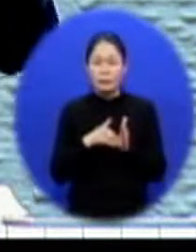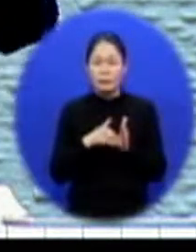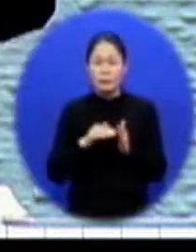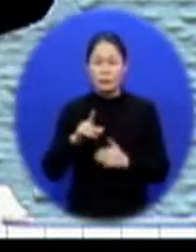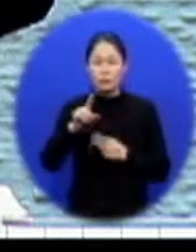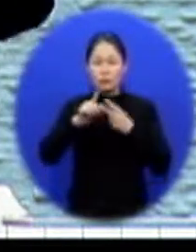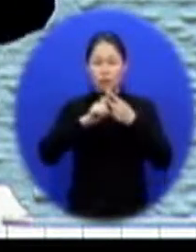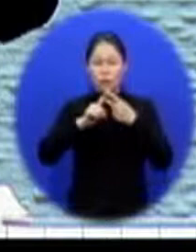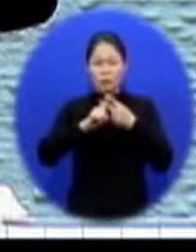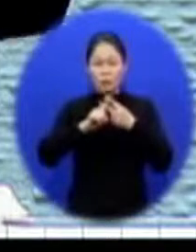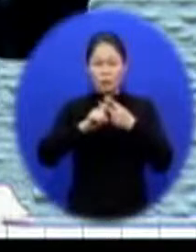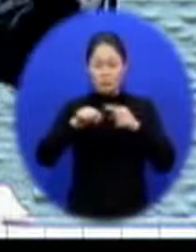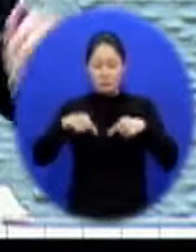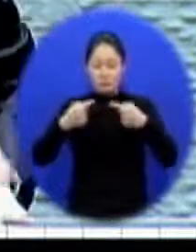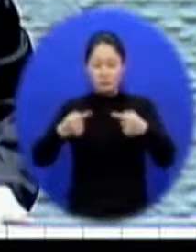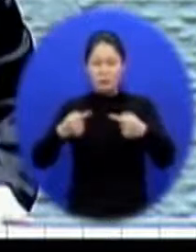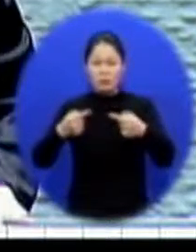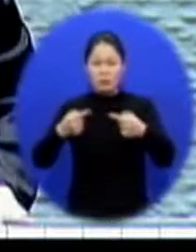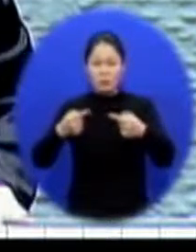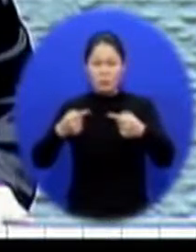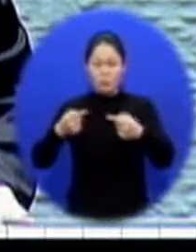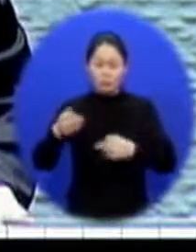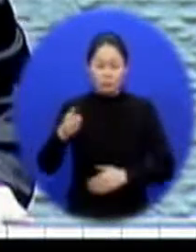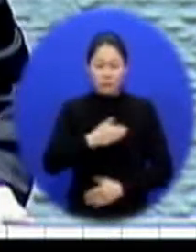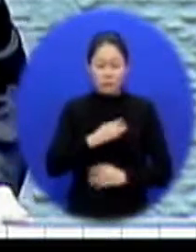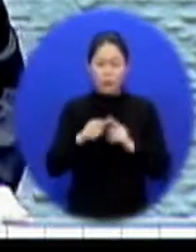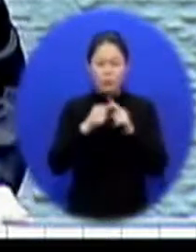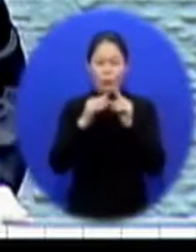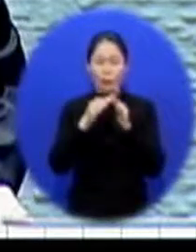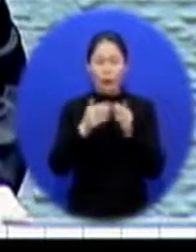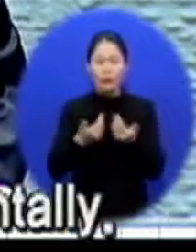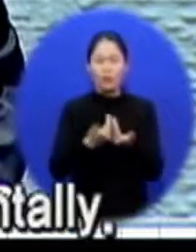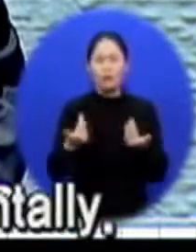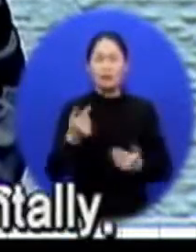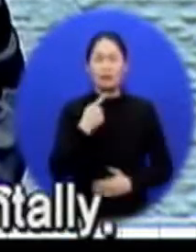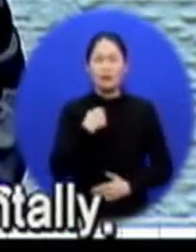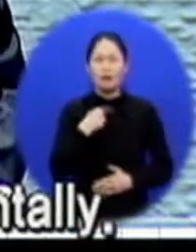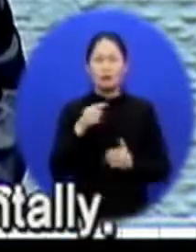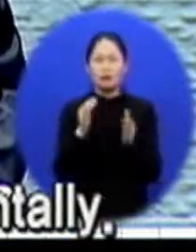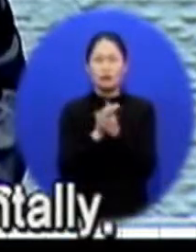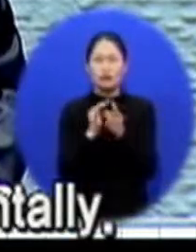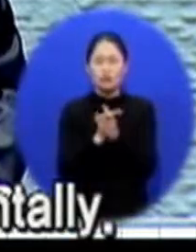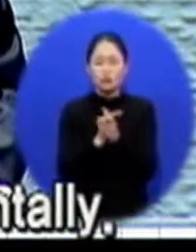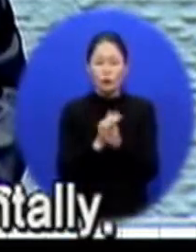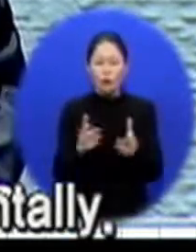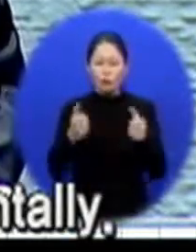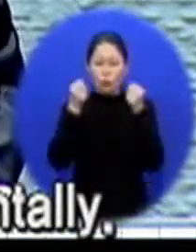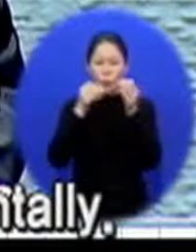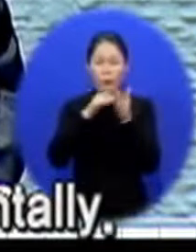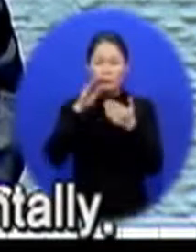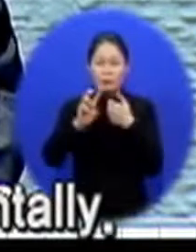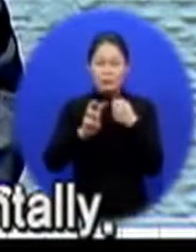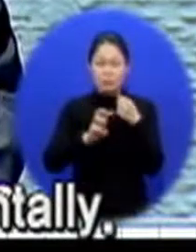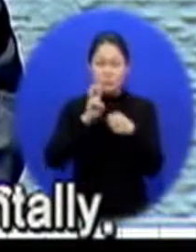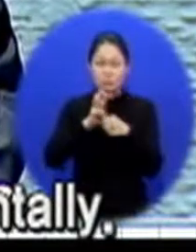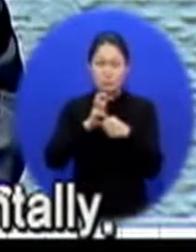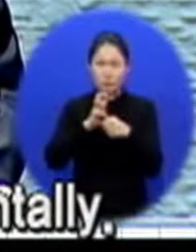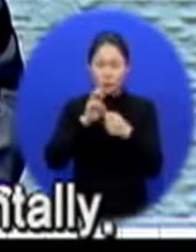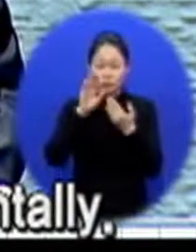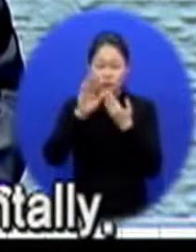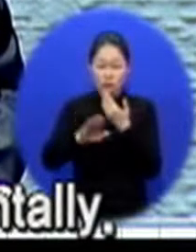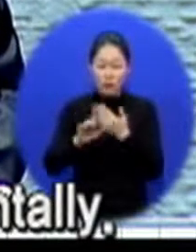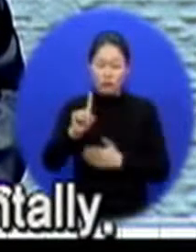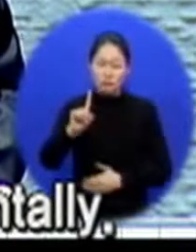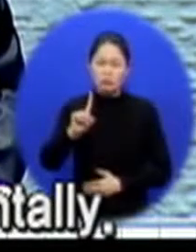중학교 들어가면서 부터 교회를 떠났던 친구들 졸업하고 30 년 지나서 우연히 언론 모임에서 들